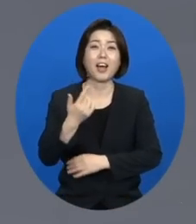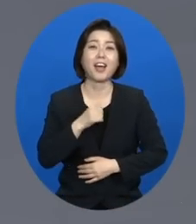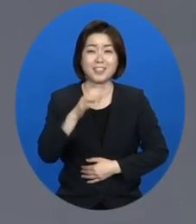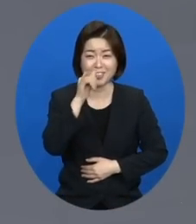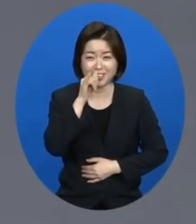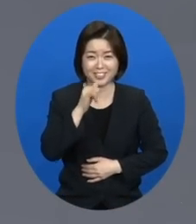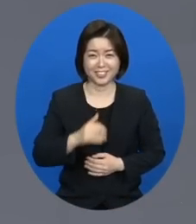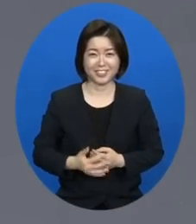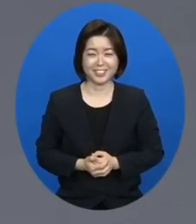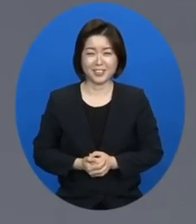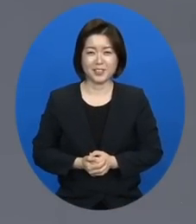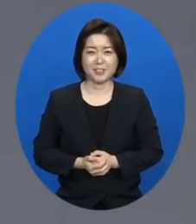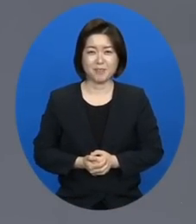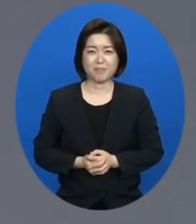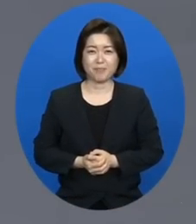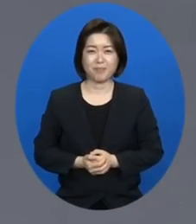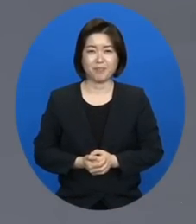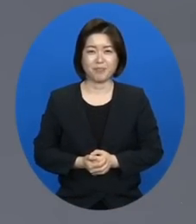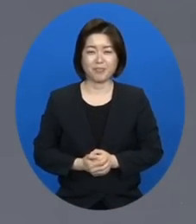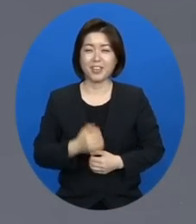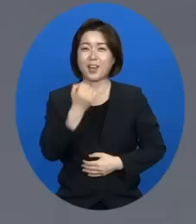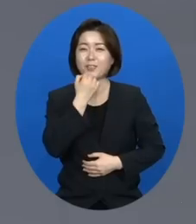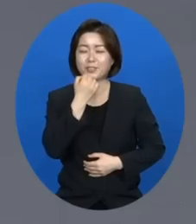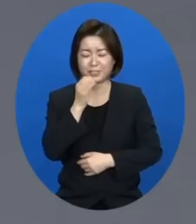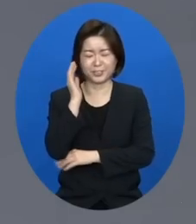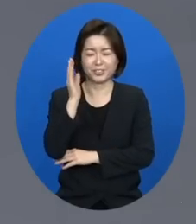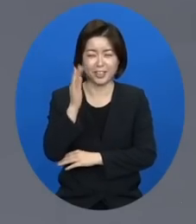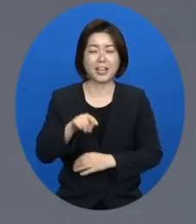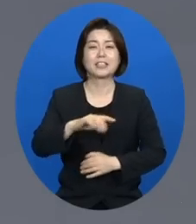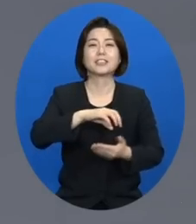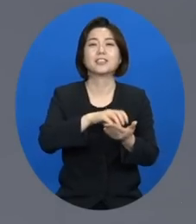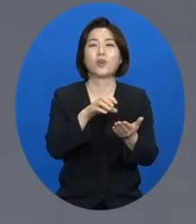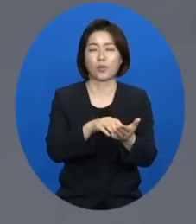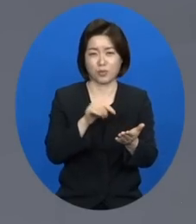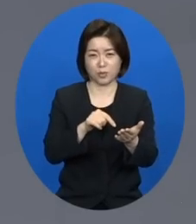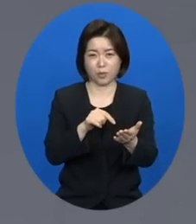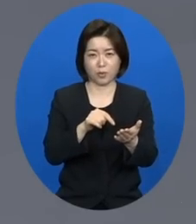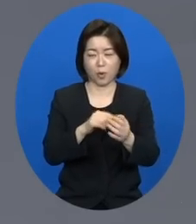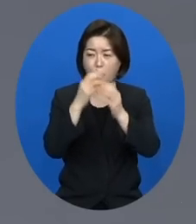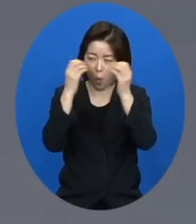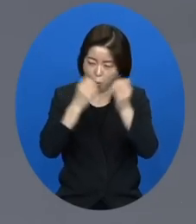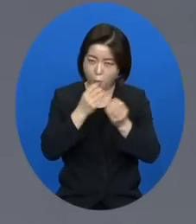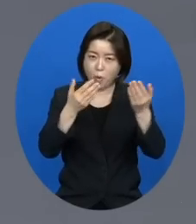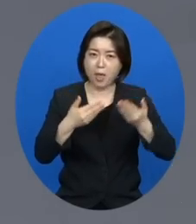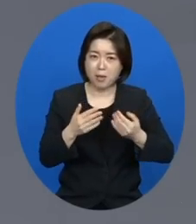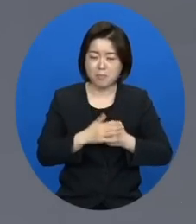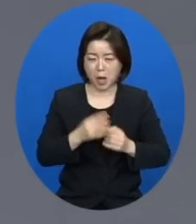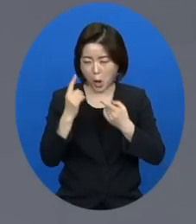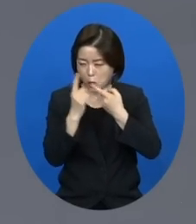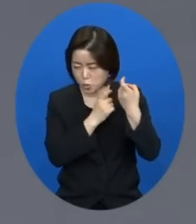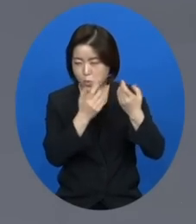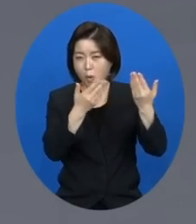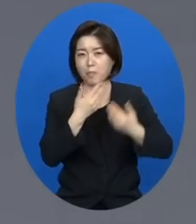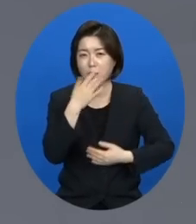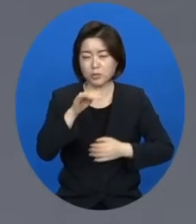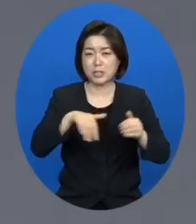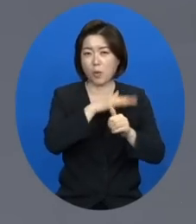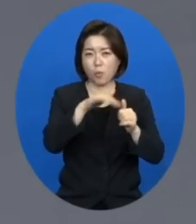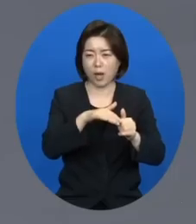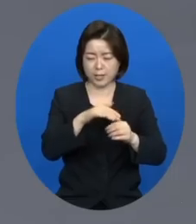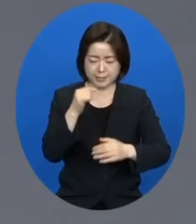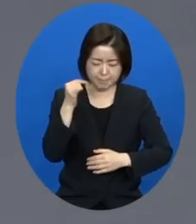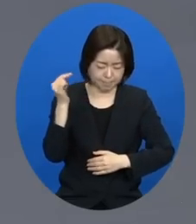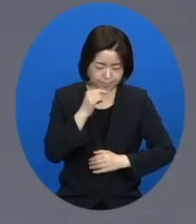들었는데, 뭐 우스갯소리죠. 그 정도로 오해받고 유혹받을 수 있는 환경을